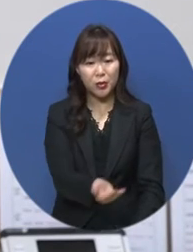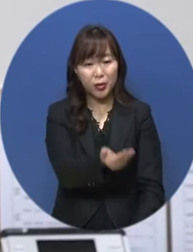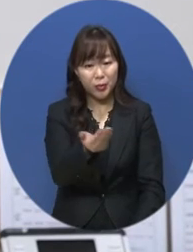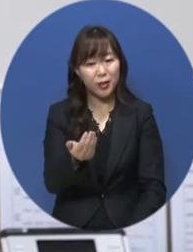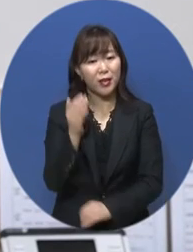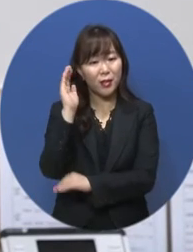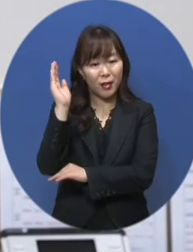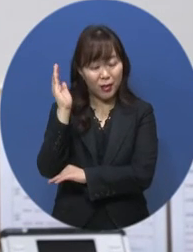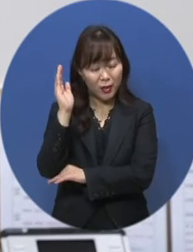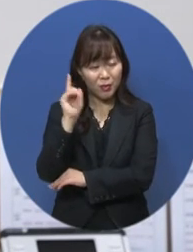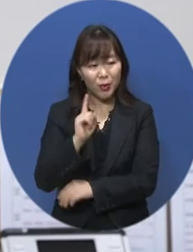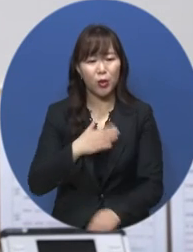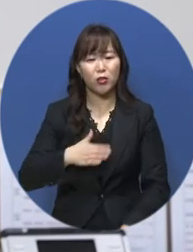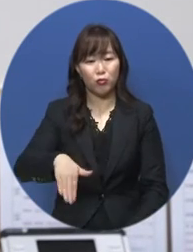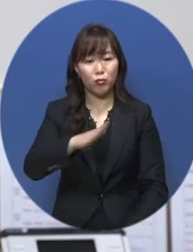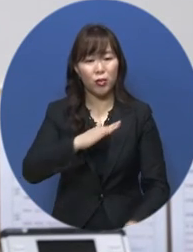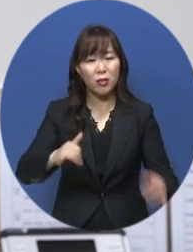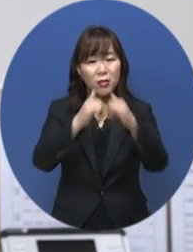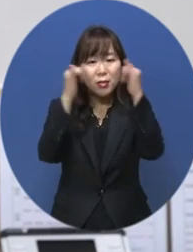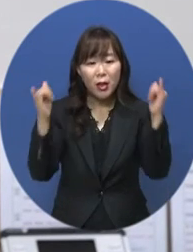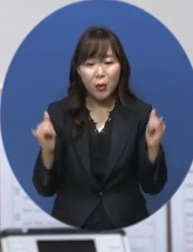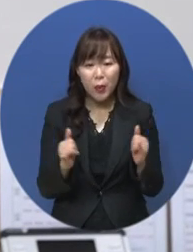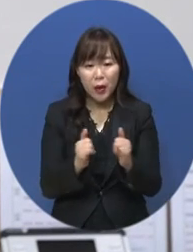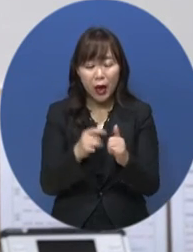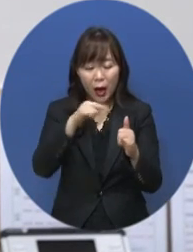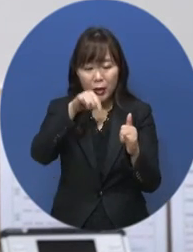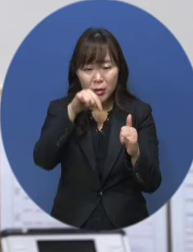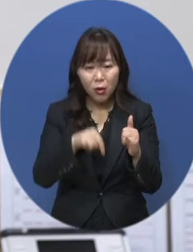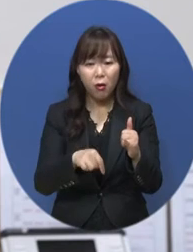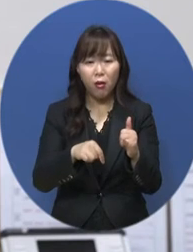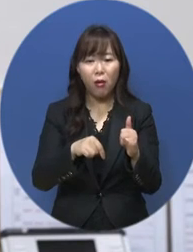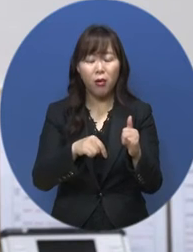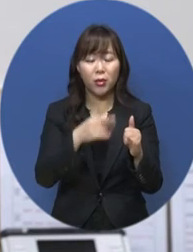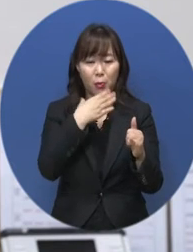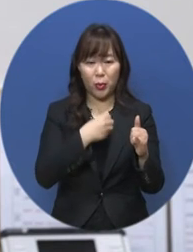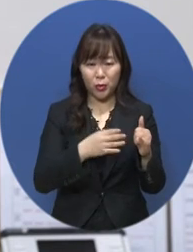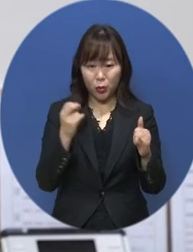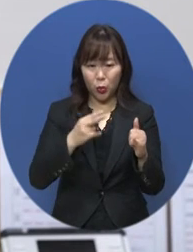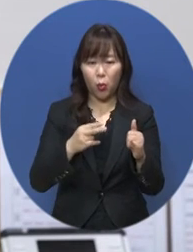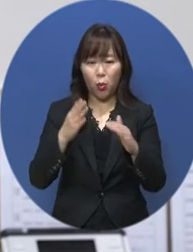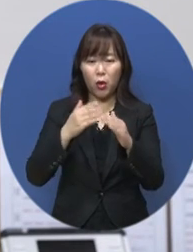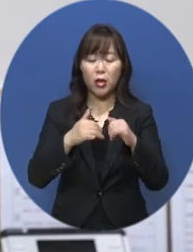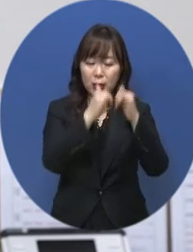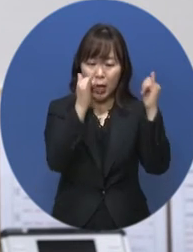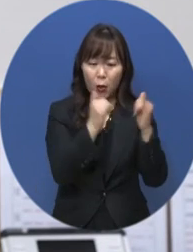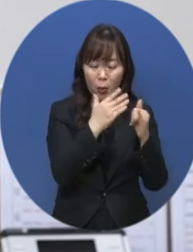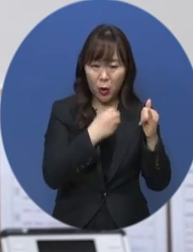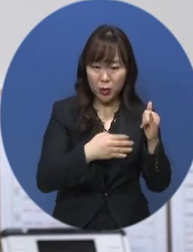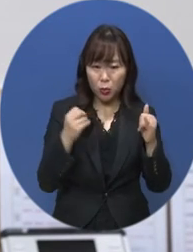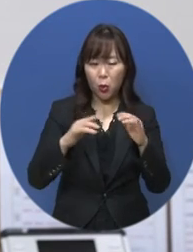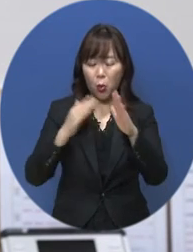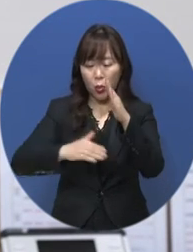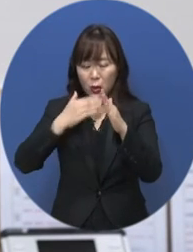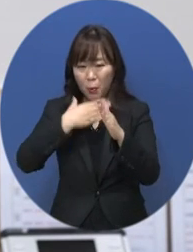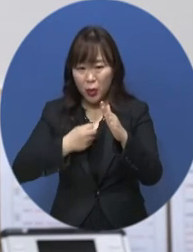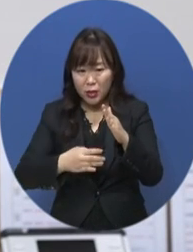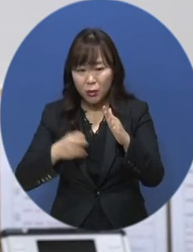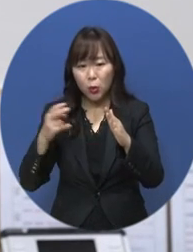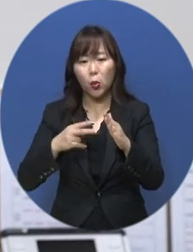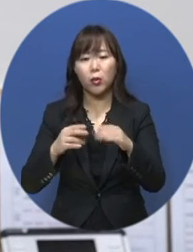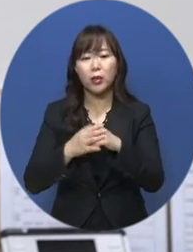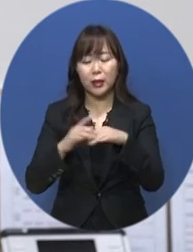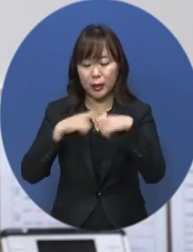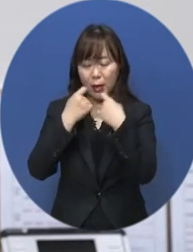말씀 드리자면 우리 사회에서 사회적 복지, 또 공적 복지, 또 개인들이 시행하고 있는